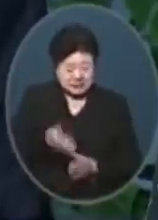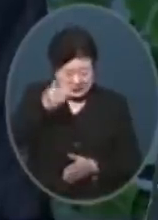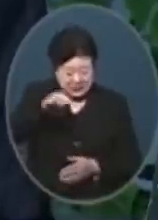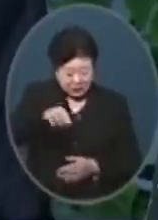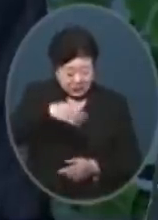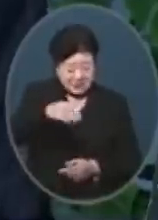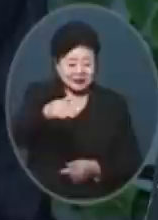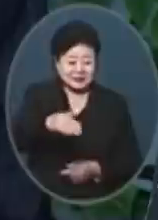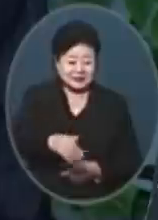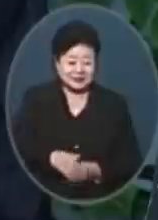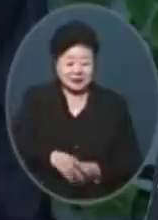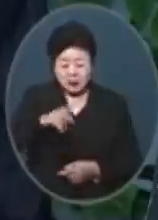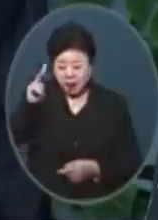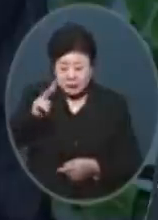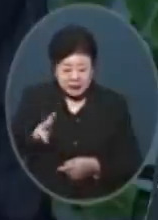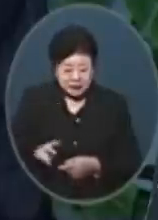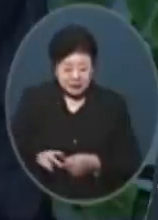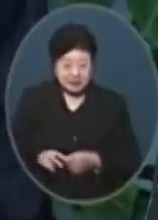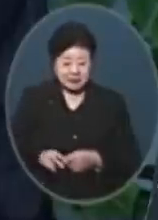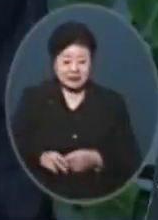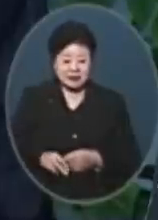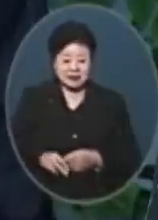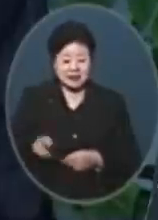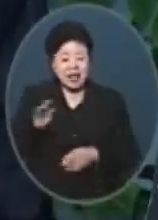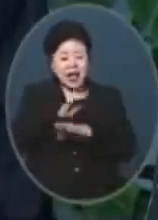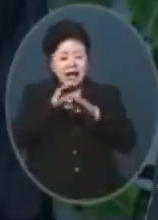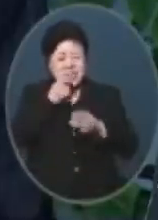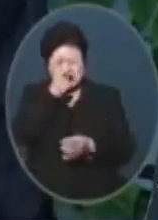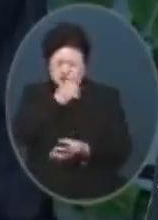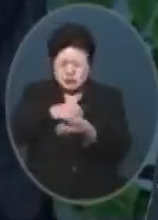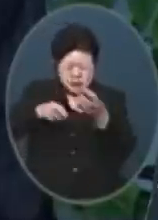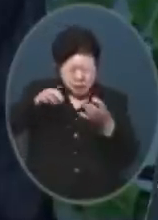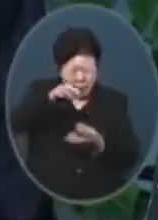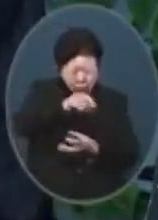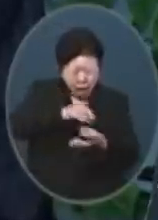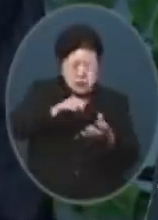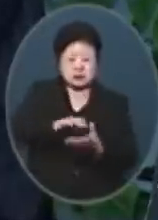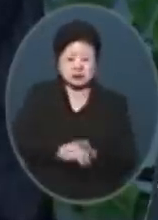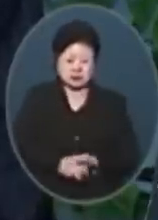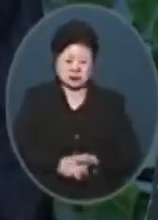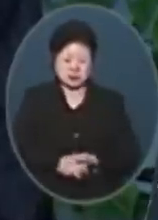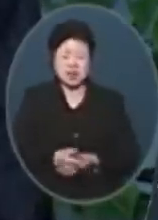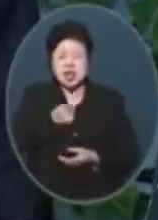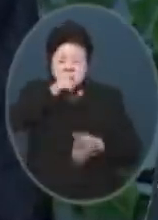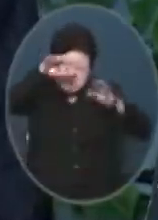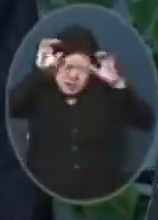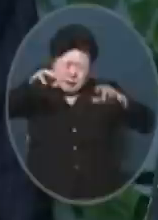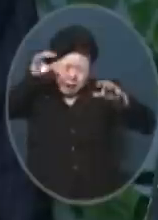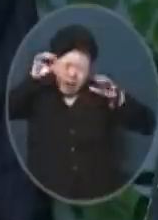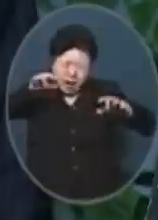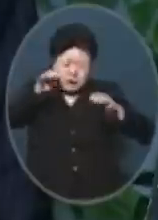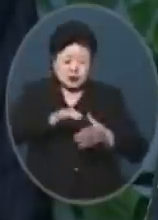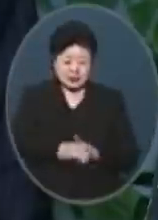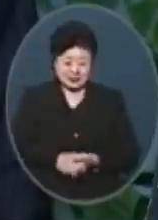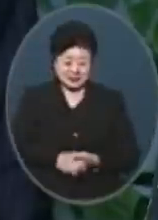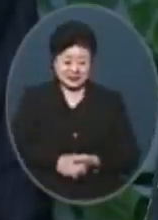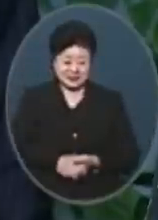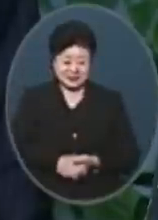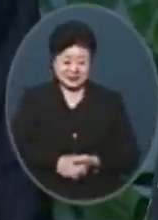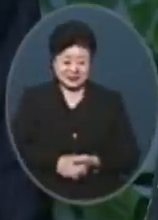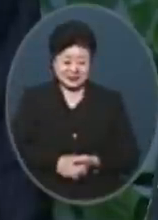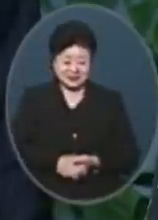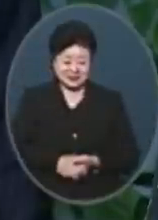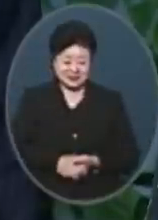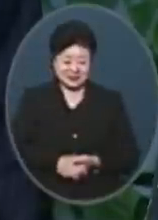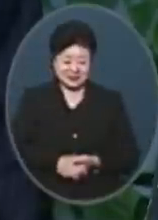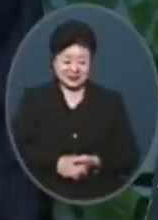들어가는데 순식간에 온 하늘이 구름이 덮이고 비가 쏟아졌습니다.